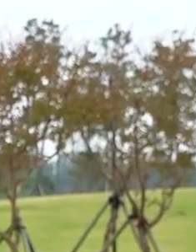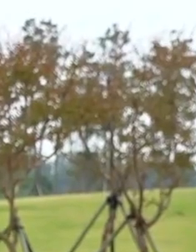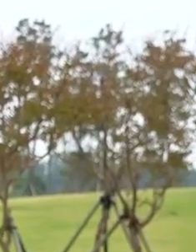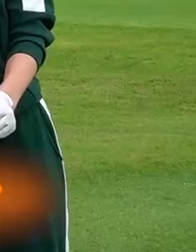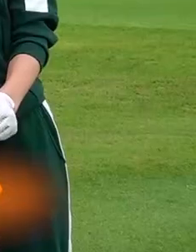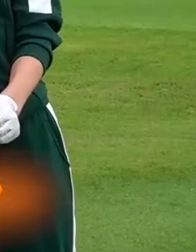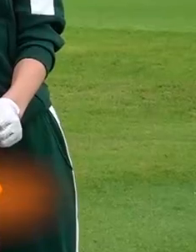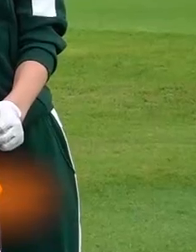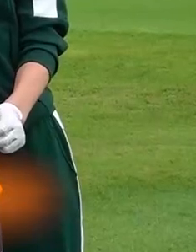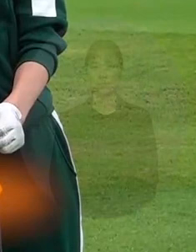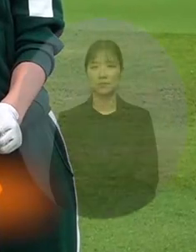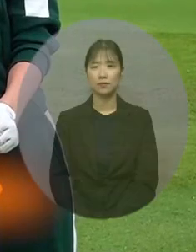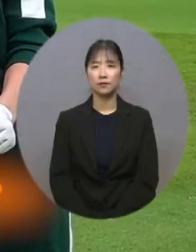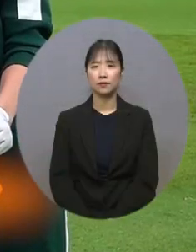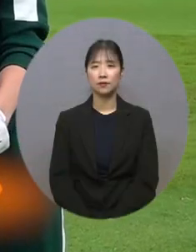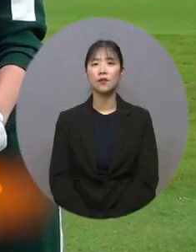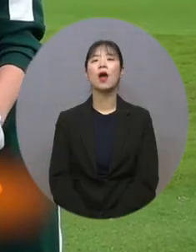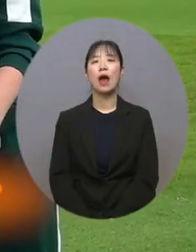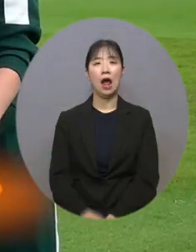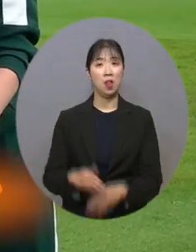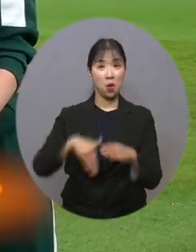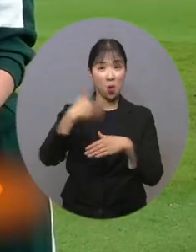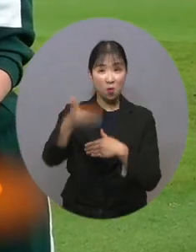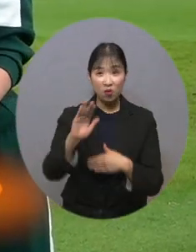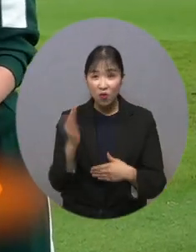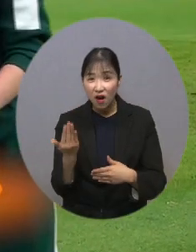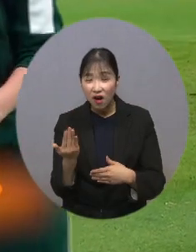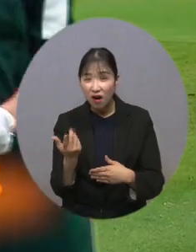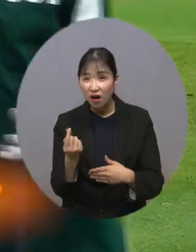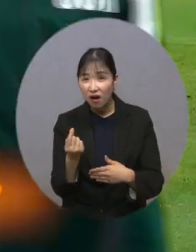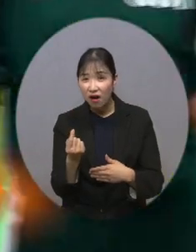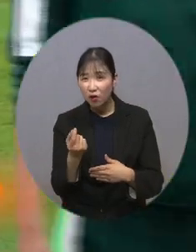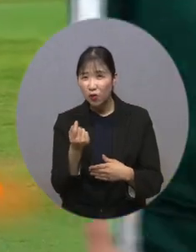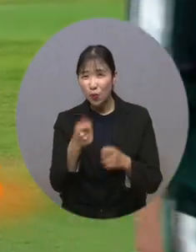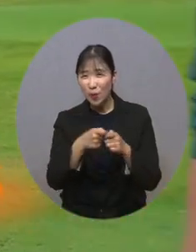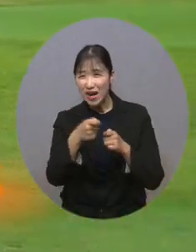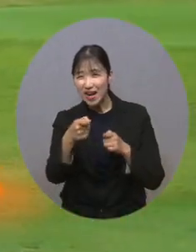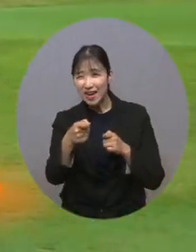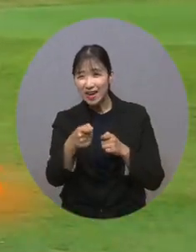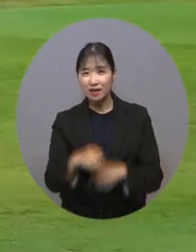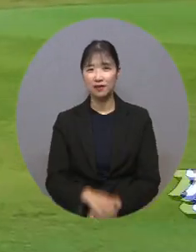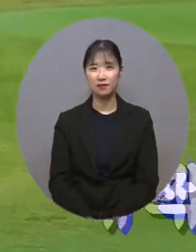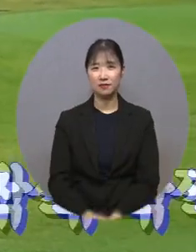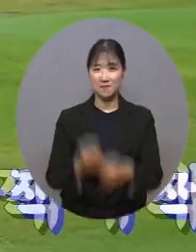아, 왼쪽. 왼쪽. 넘어갔다. 아, 조금 긴 것 같아. 우와. 화이팅!